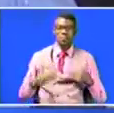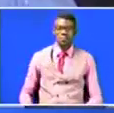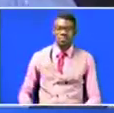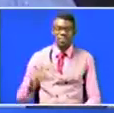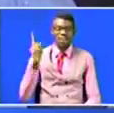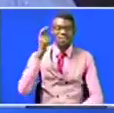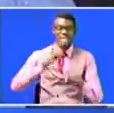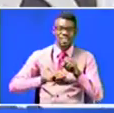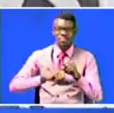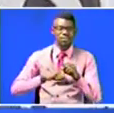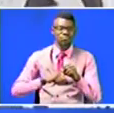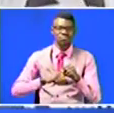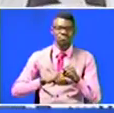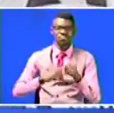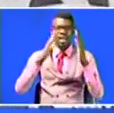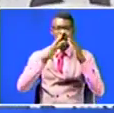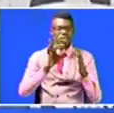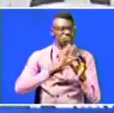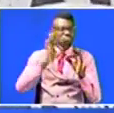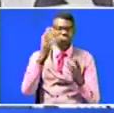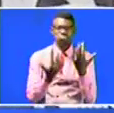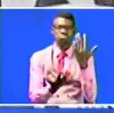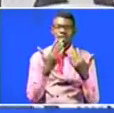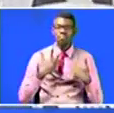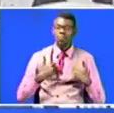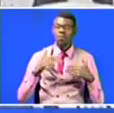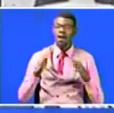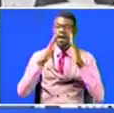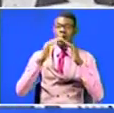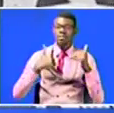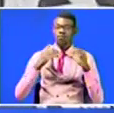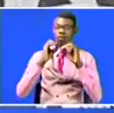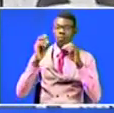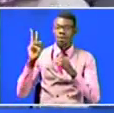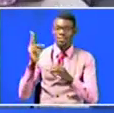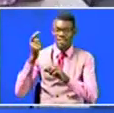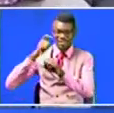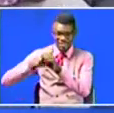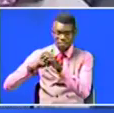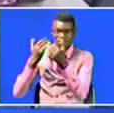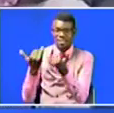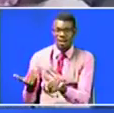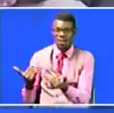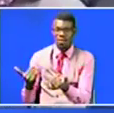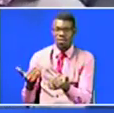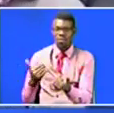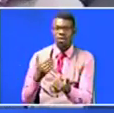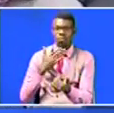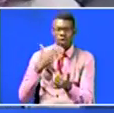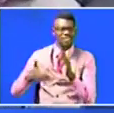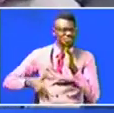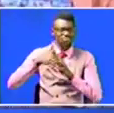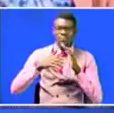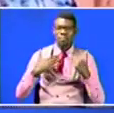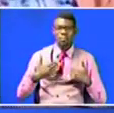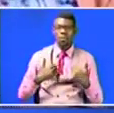makazi yakiharibiwa na kuchomwa, waathiriwa wakikosa makao. Awamu ya pili ikikisiwa kuwa yenye athari zaidi,